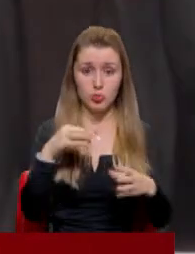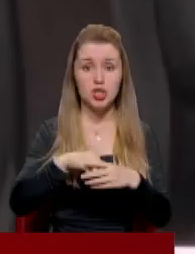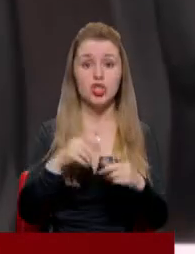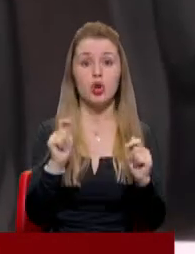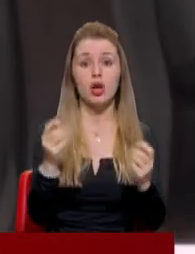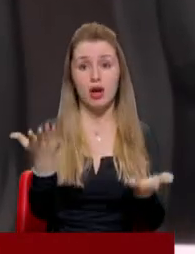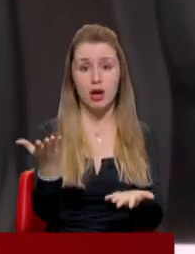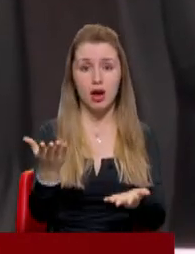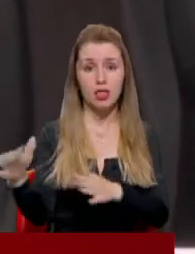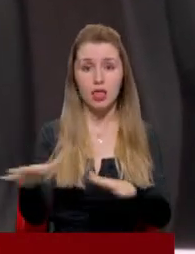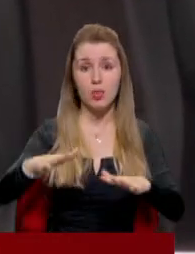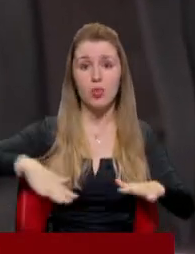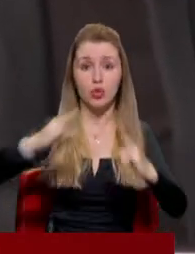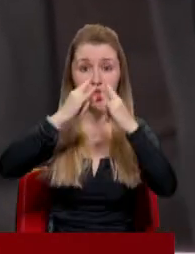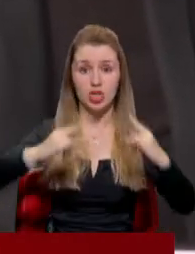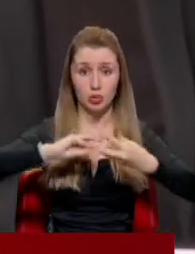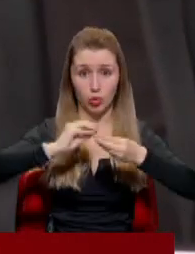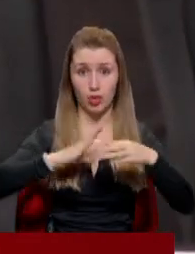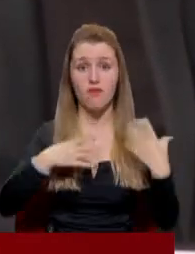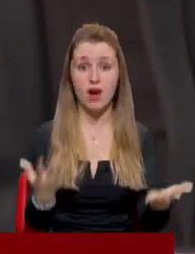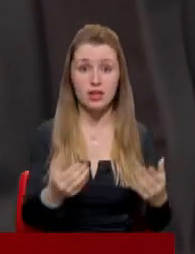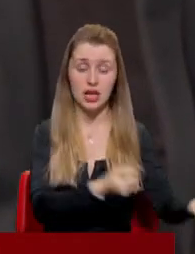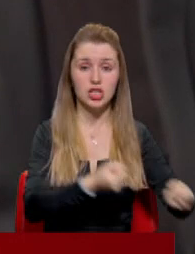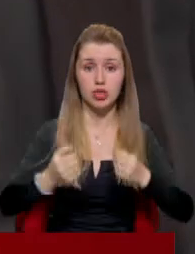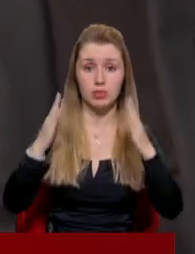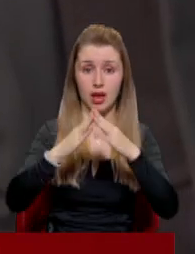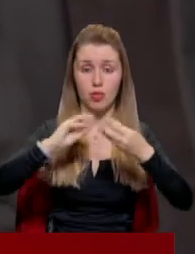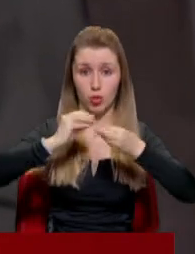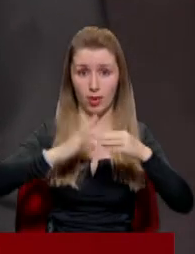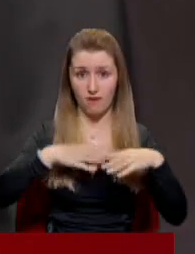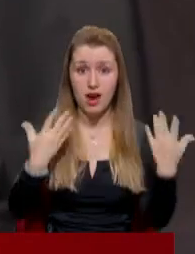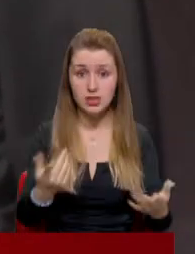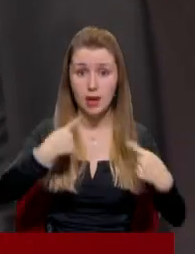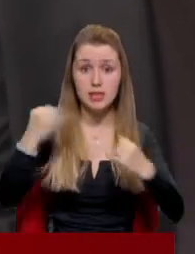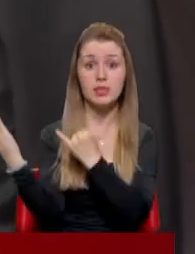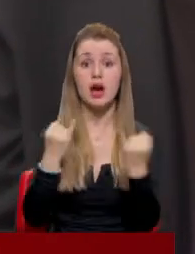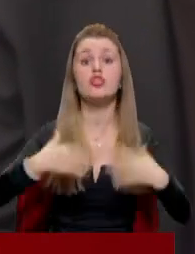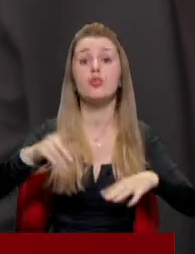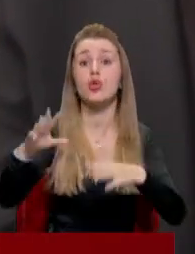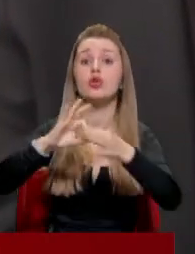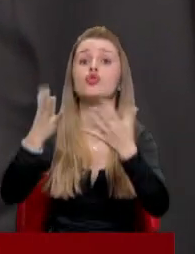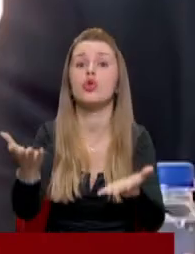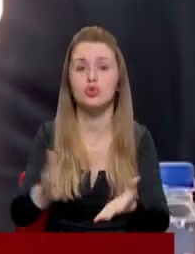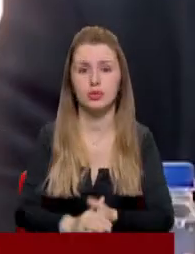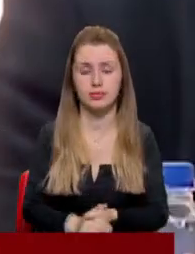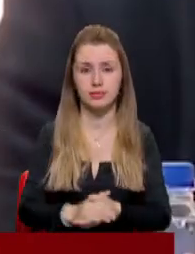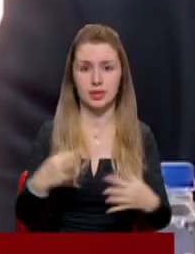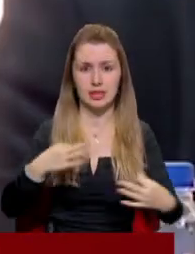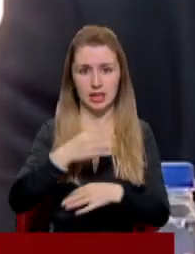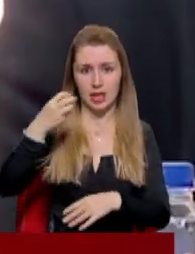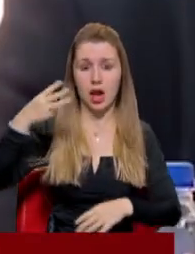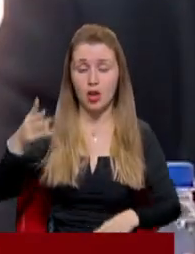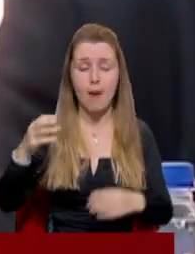çekerler. Deprem bölgesinde hala çadır sorunu varsa, konteyner sorunu varsa bizimle tartışacaklarını onları süratle çözsünler. Sayın